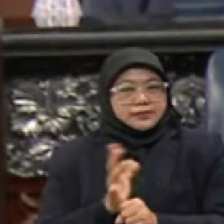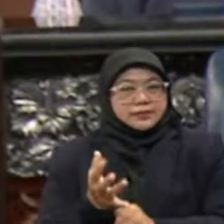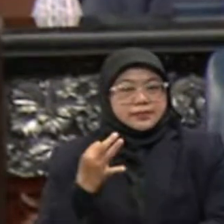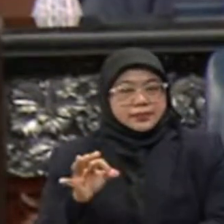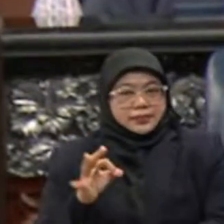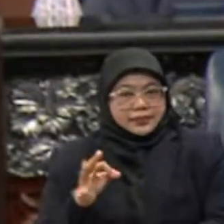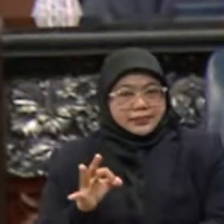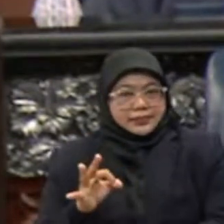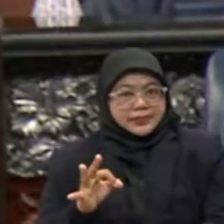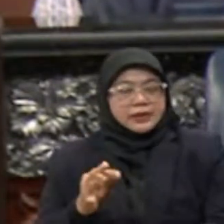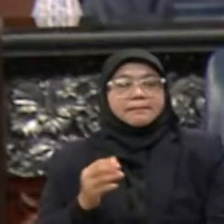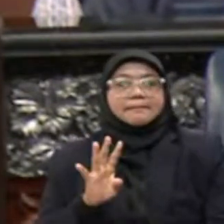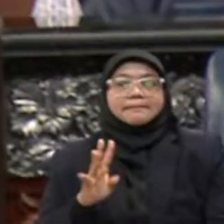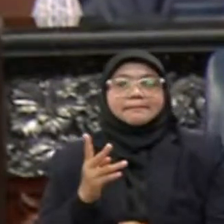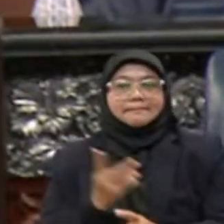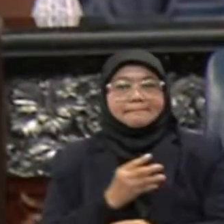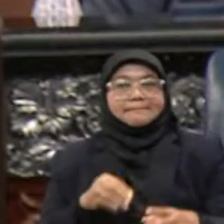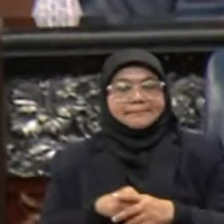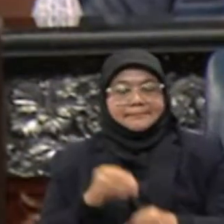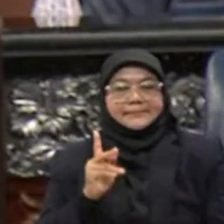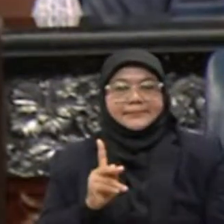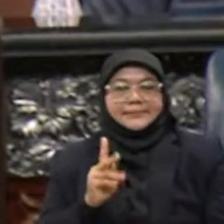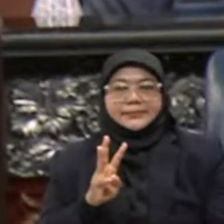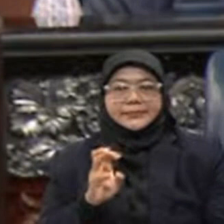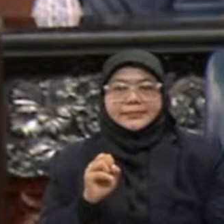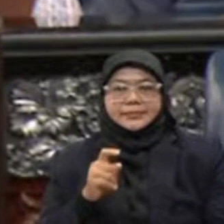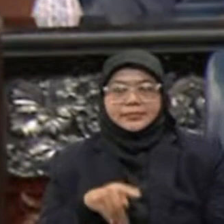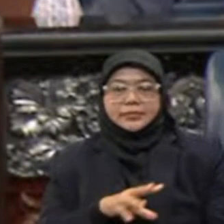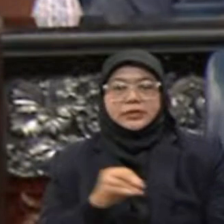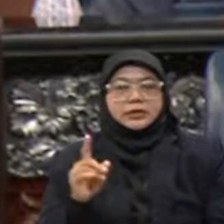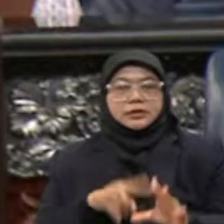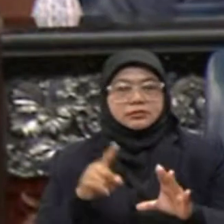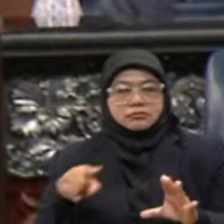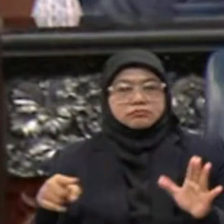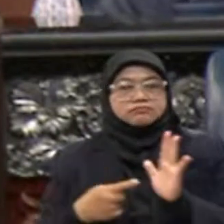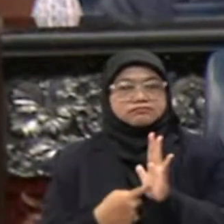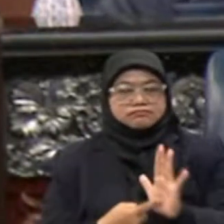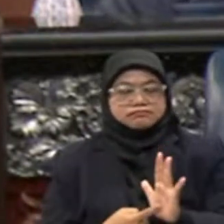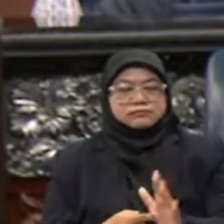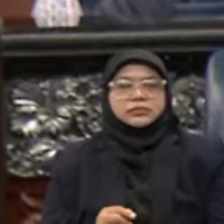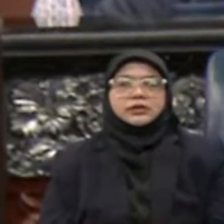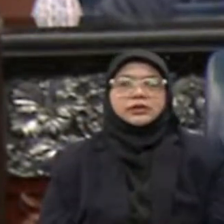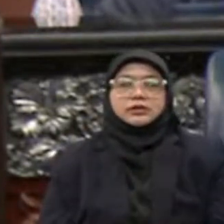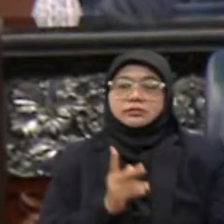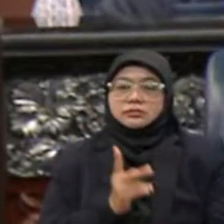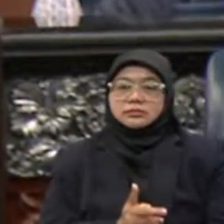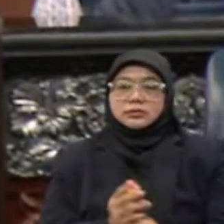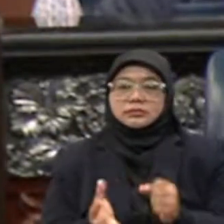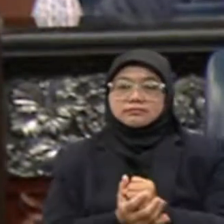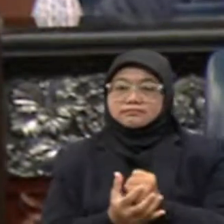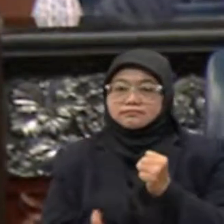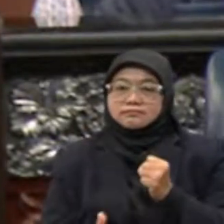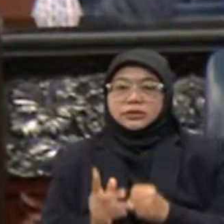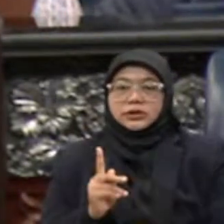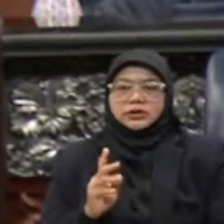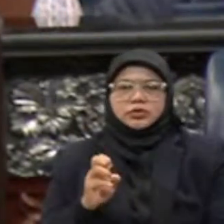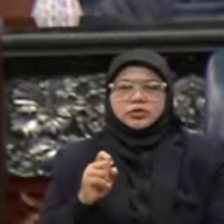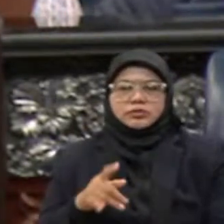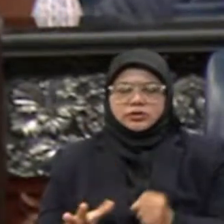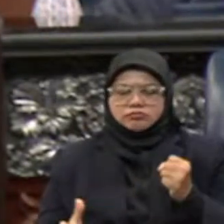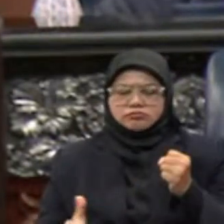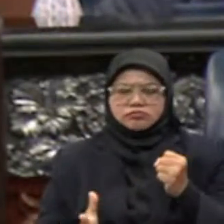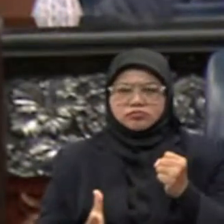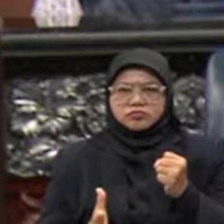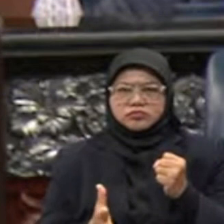empat kali dana statistik telah dinyatakan bahwa tahap simpanan ahli kedudu SP telah menyusut dengan